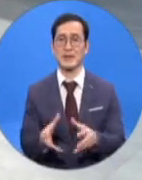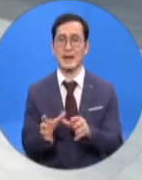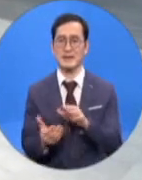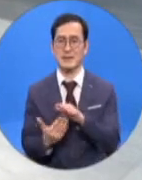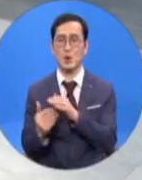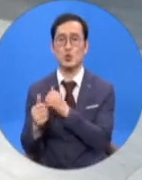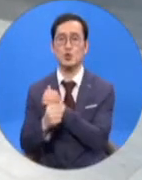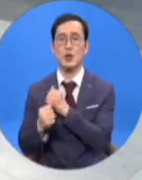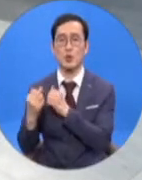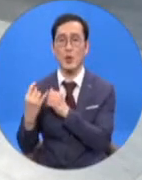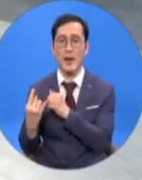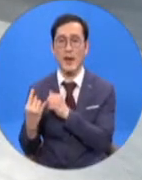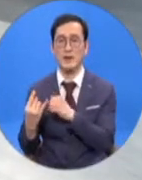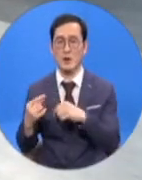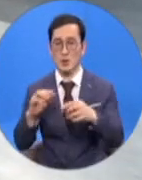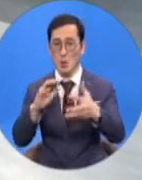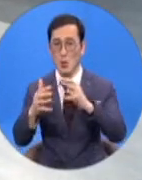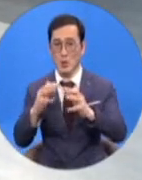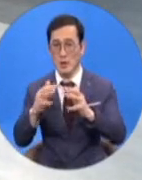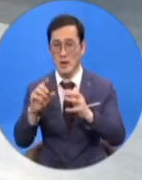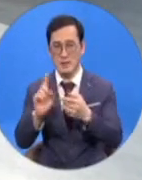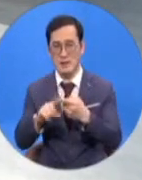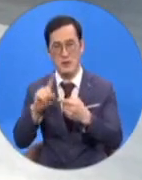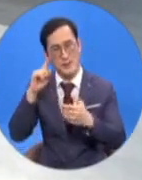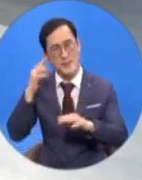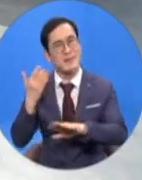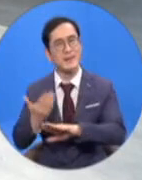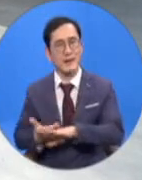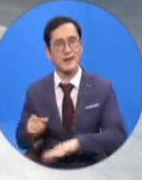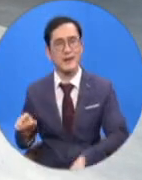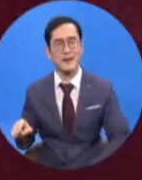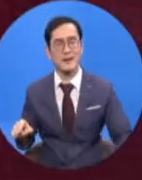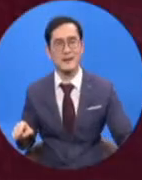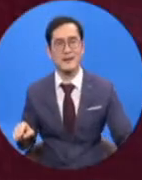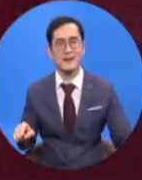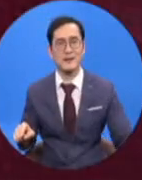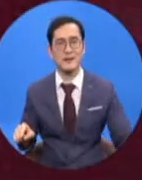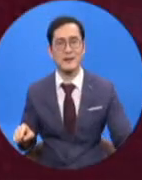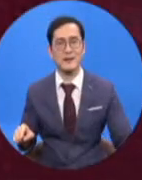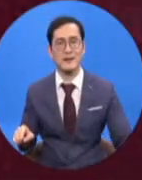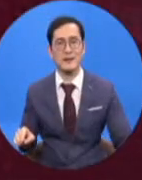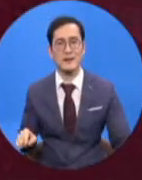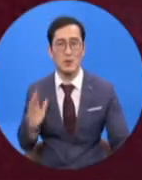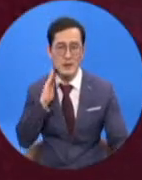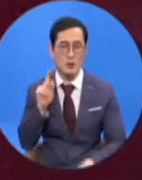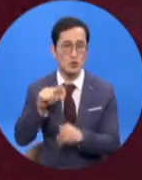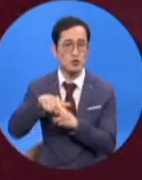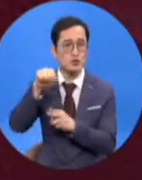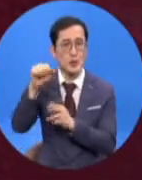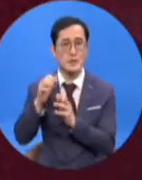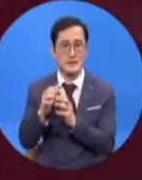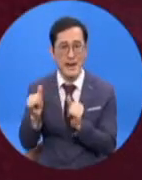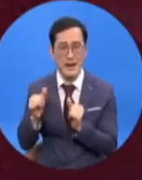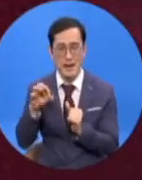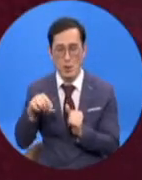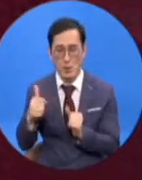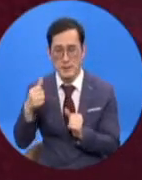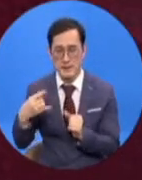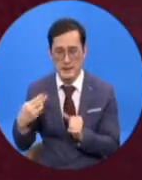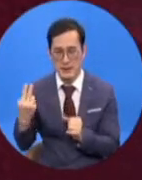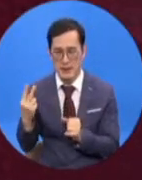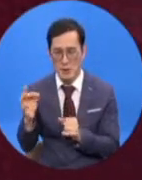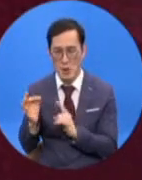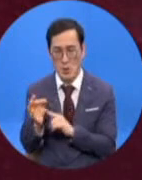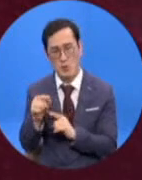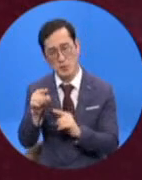2 정책토론 의 자체에 대해서 반대 목소리가 나오고 있구요 당내에 대선주자인 원희룡 전 지사도 아